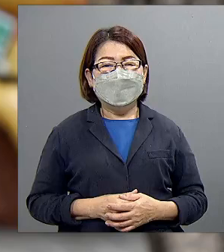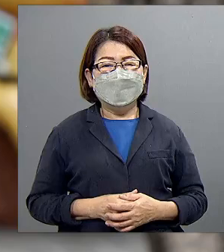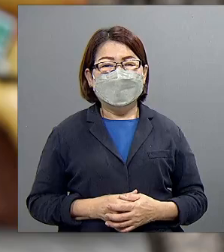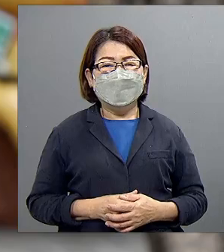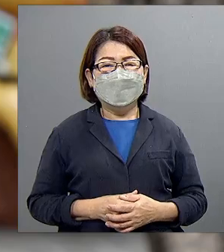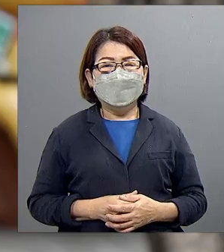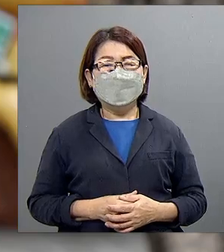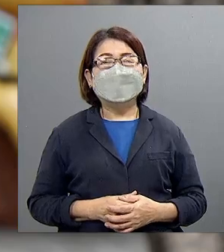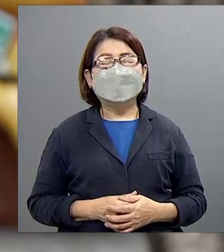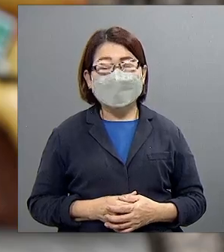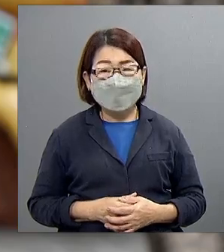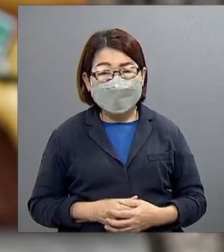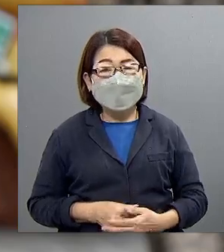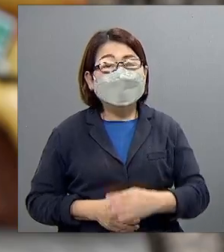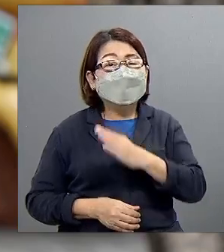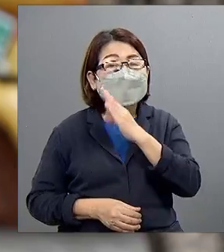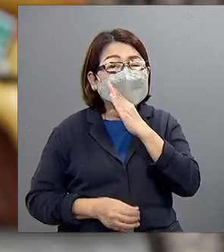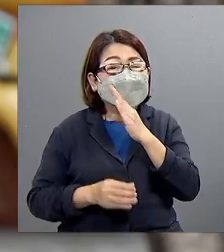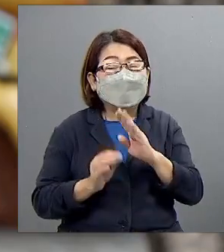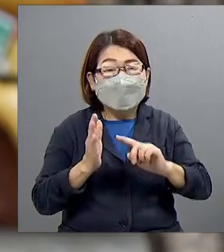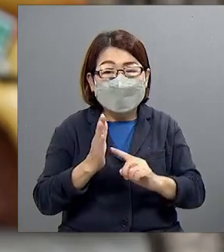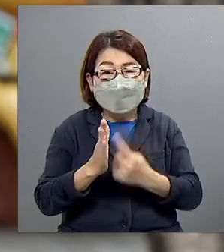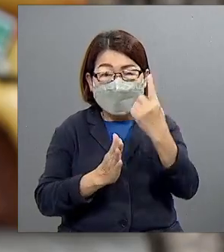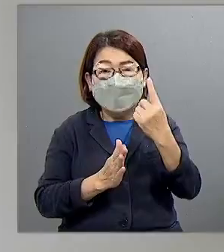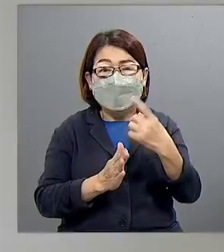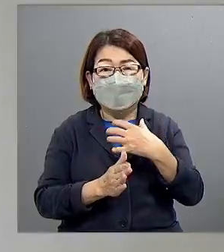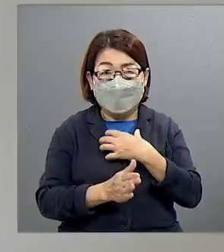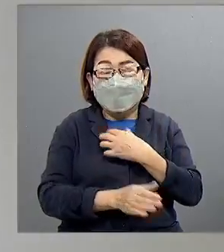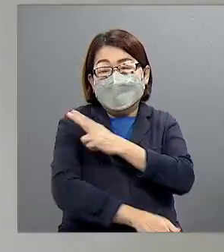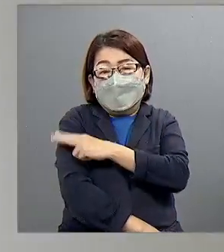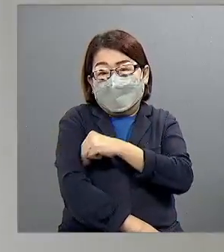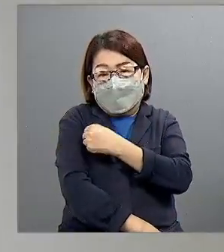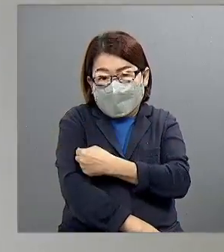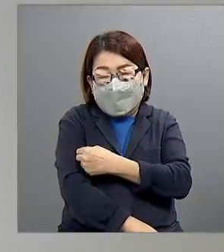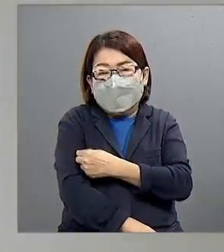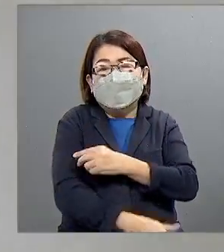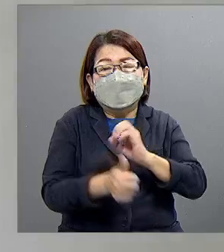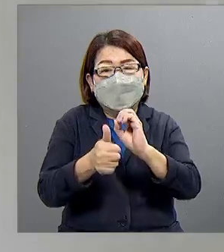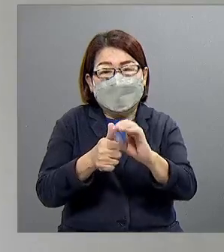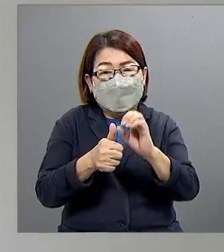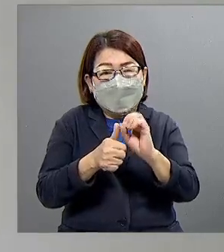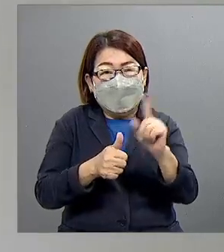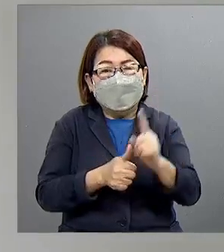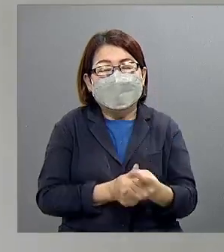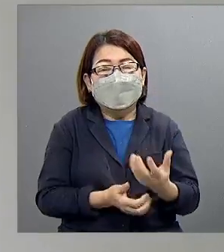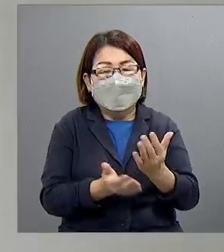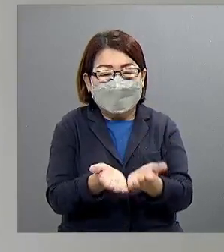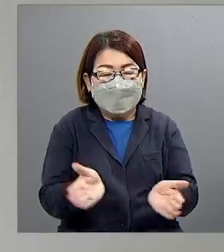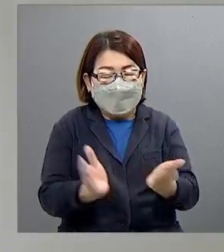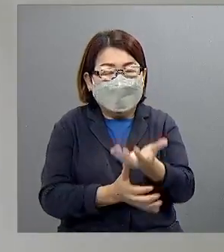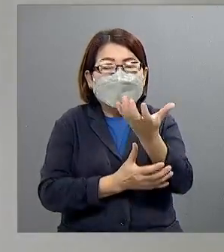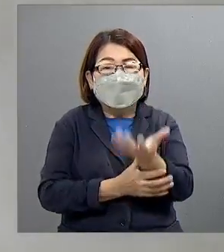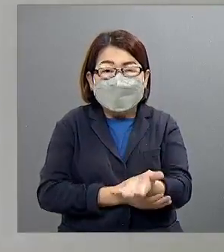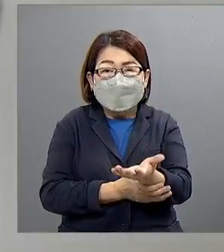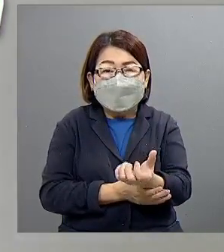เป็นลักษณะการรักษาเบื้องต้นเนี่ยทางการแพทย์เราแนะนำให้ใช้ในเรื่องของการแช่มือในน้ำอุ่นค่ะอาจ